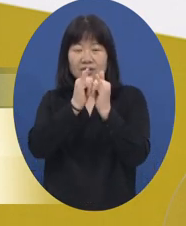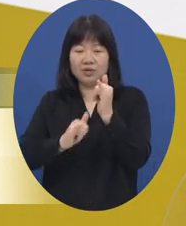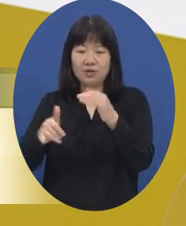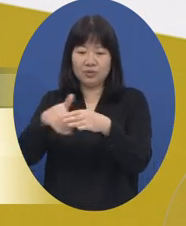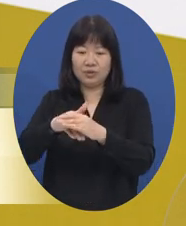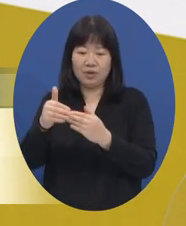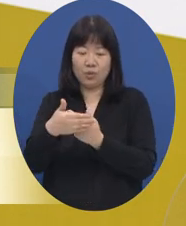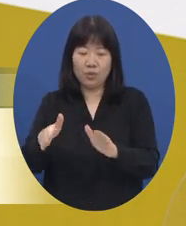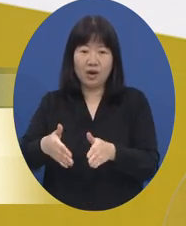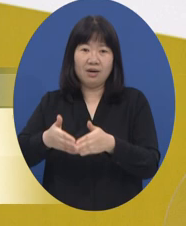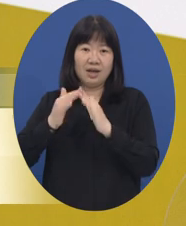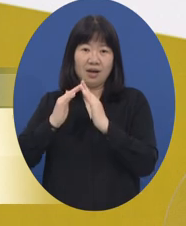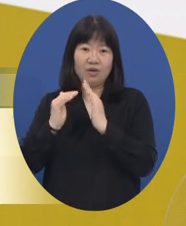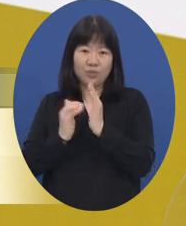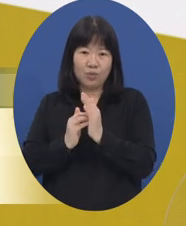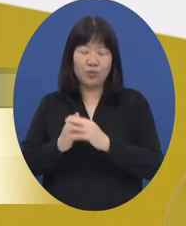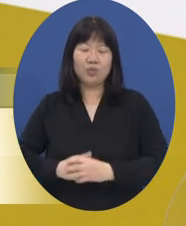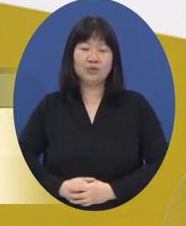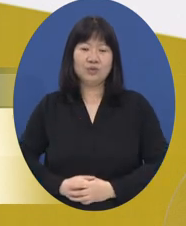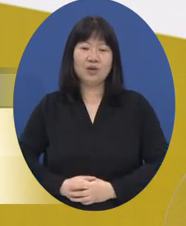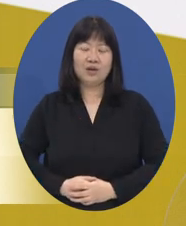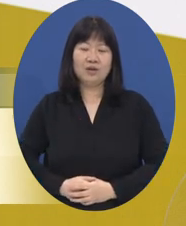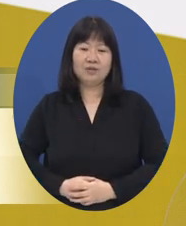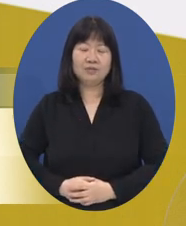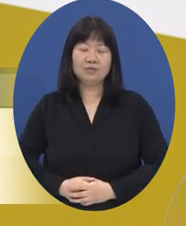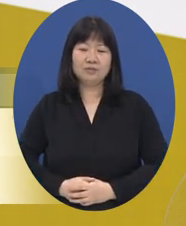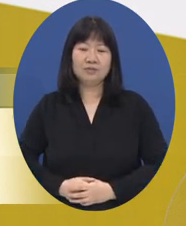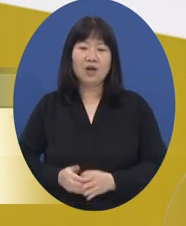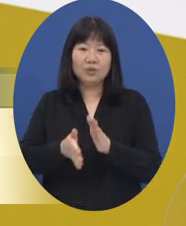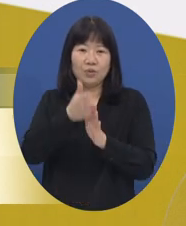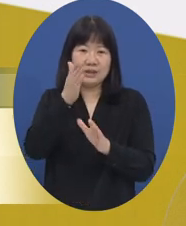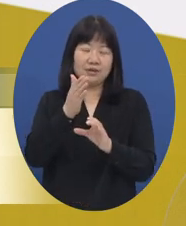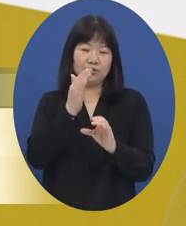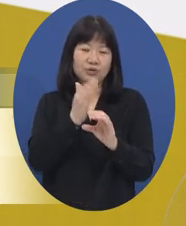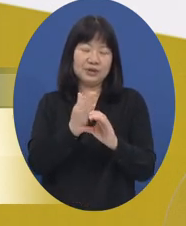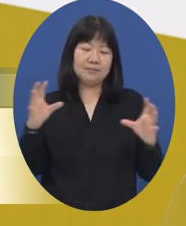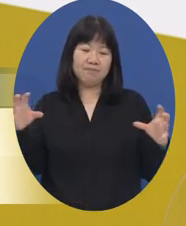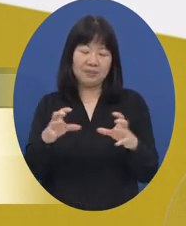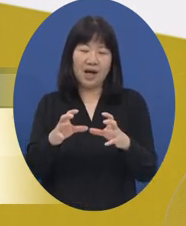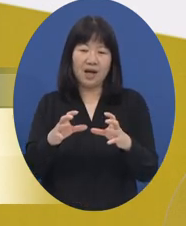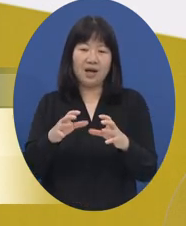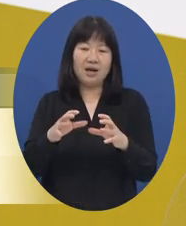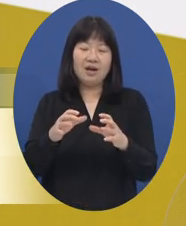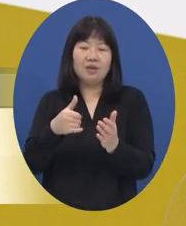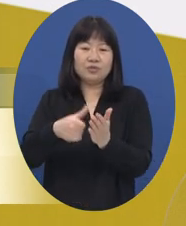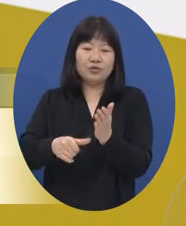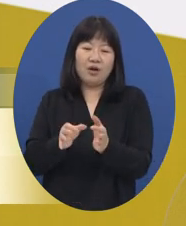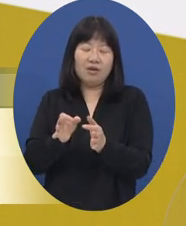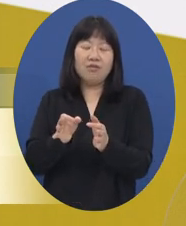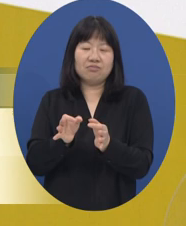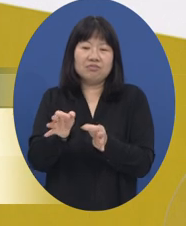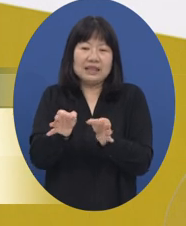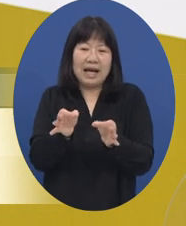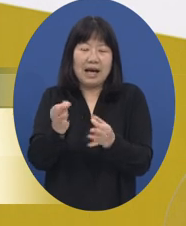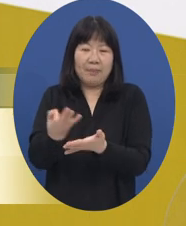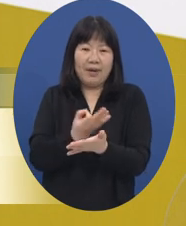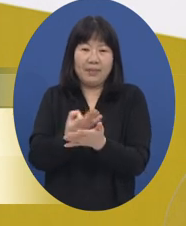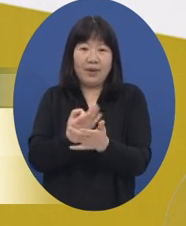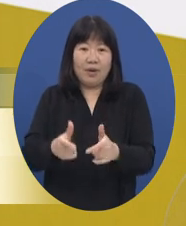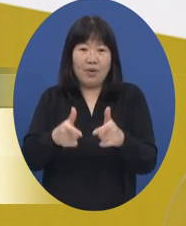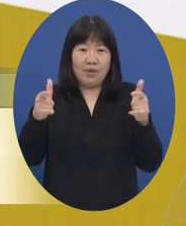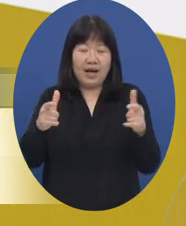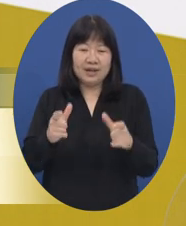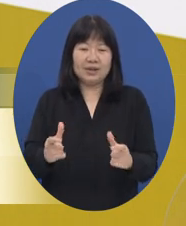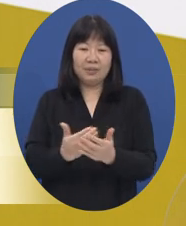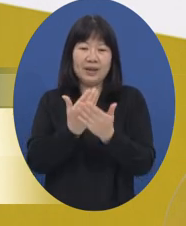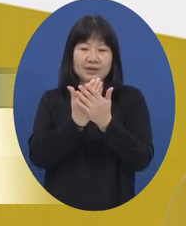문건과 도시 친수공간 의 융합으로 주변 사건이 활성화되고 지역 발전의 성장동력이